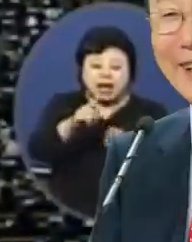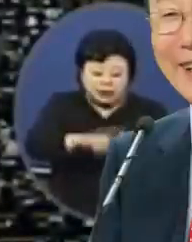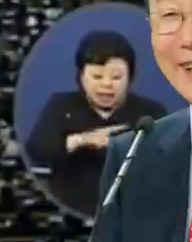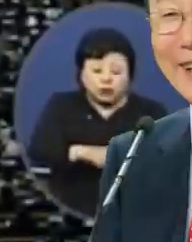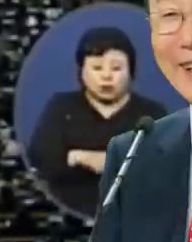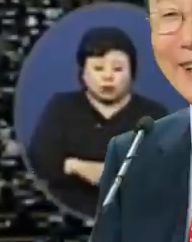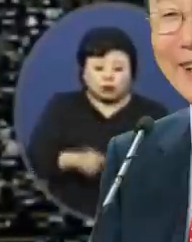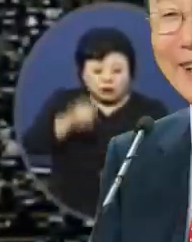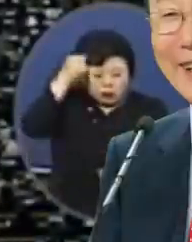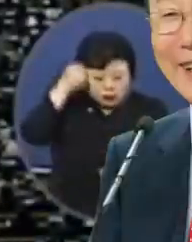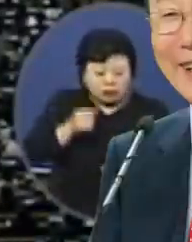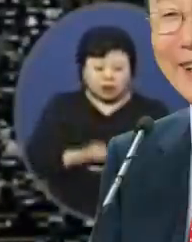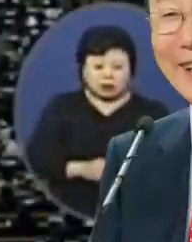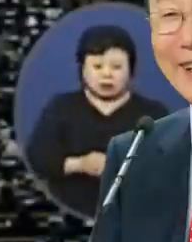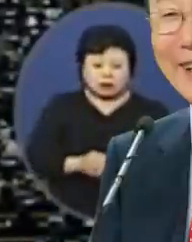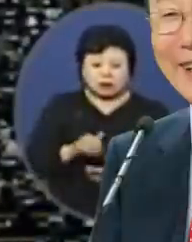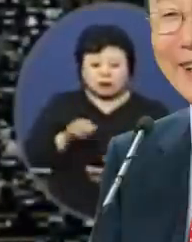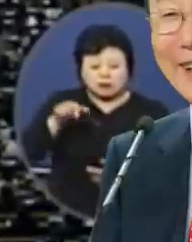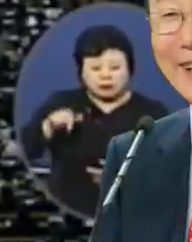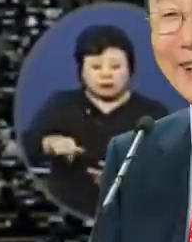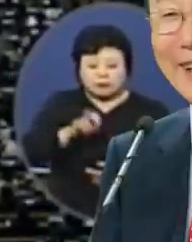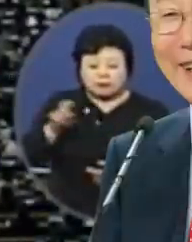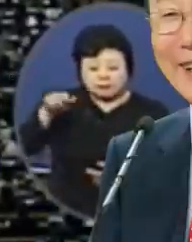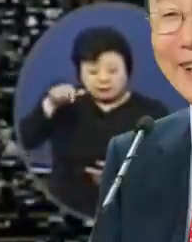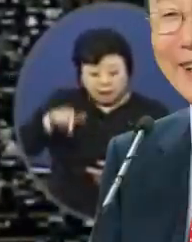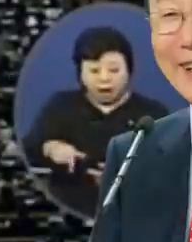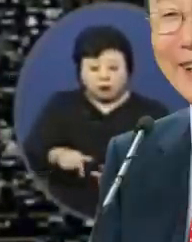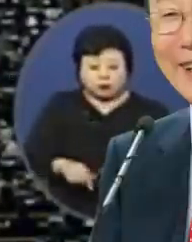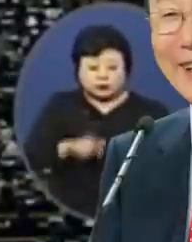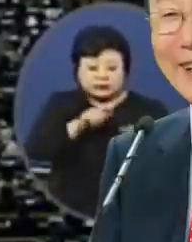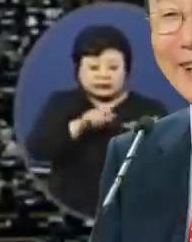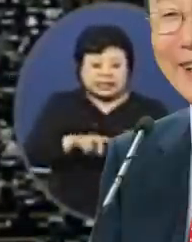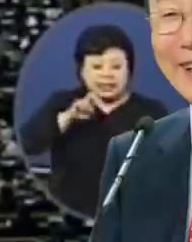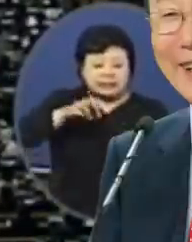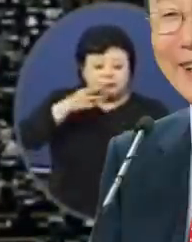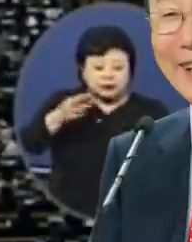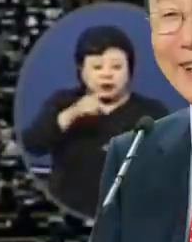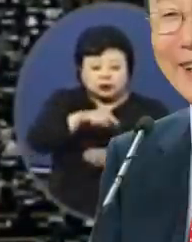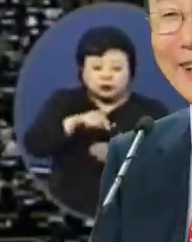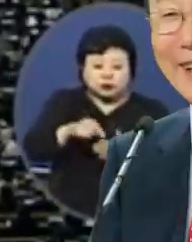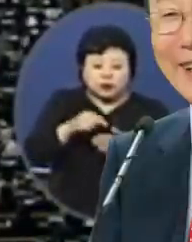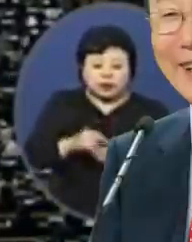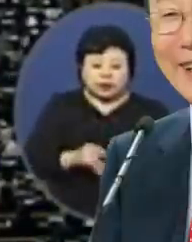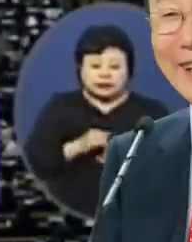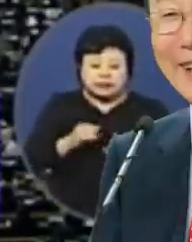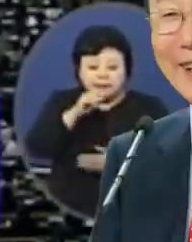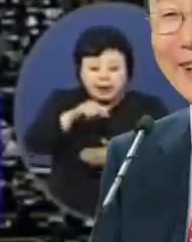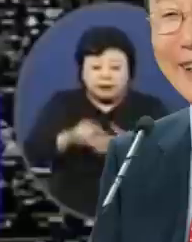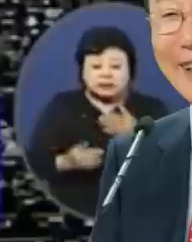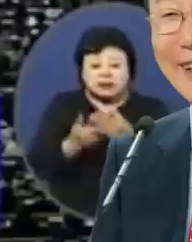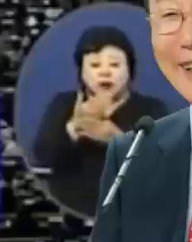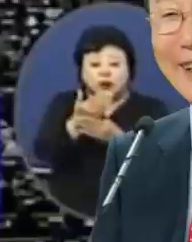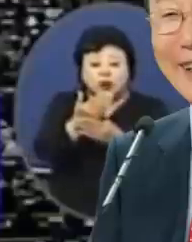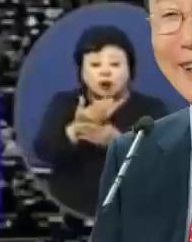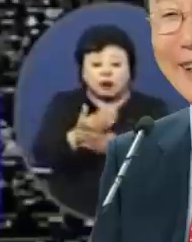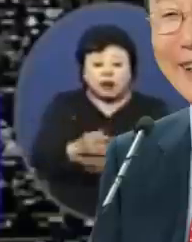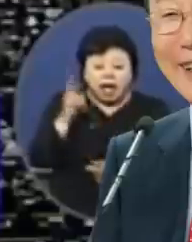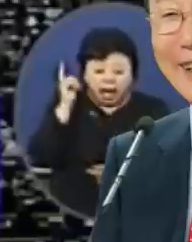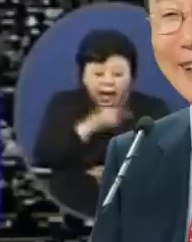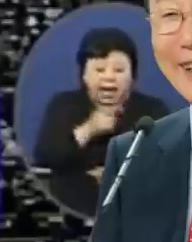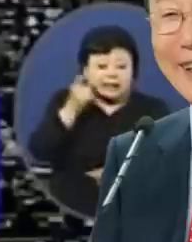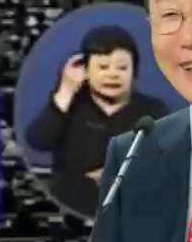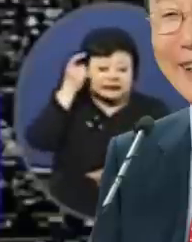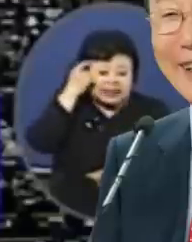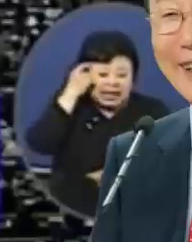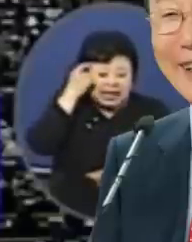잊지 말아야 되는 것입니다. 마가복음 7장 21절로 23절에 속에서 곧 사람의 마음에서 나오는 것은 악한